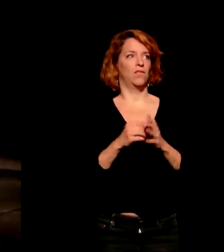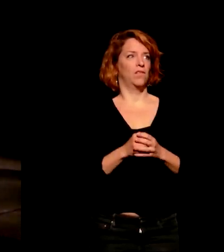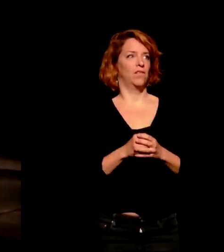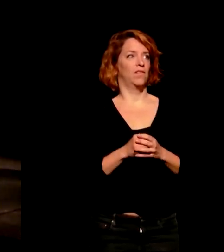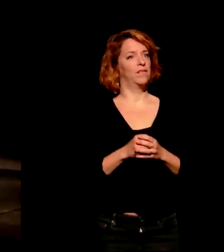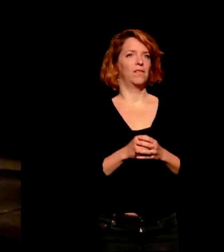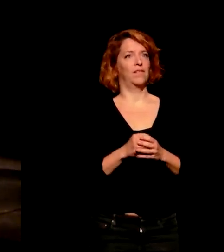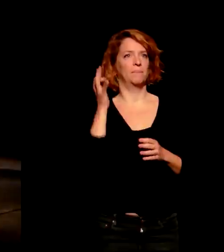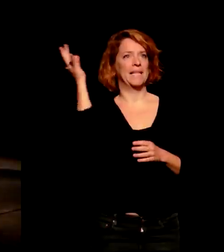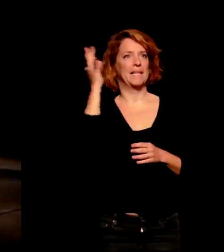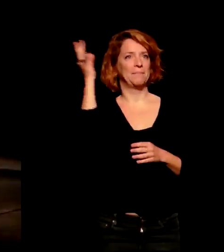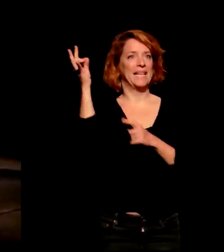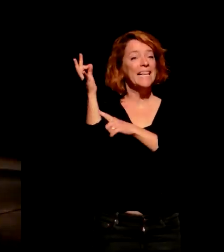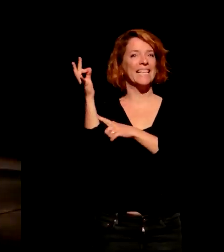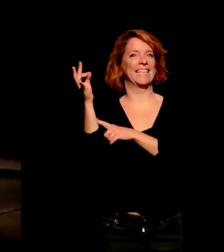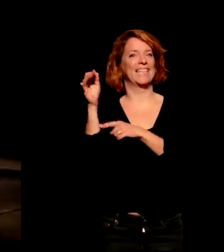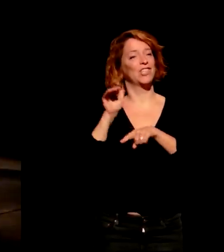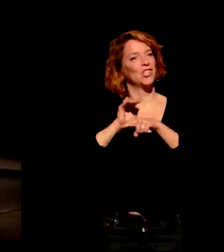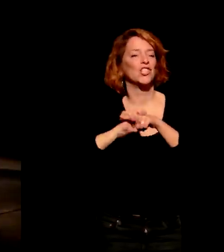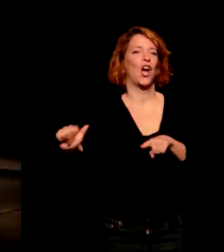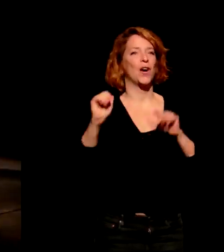Ça va être chiant quand même.